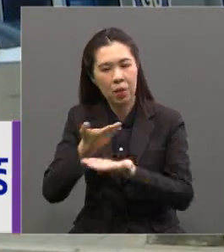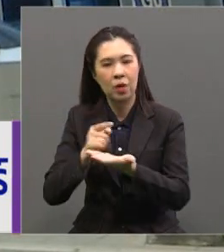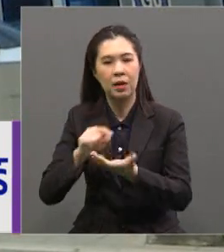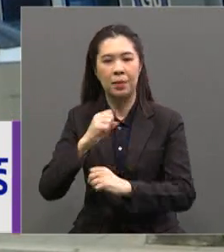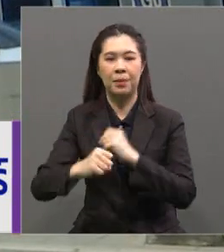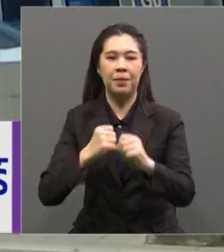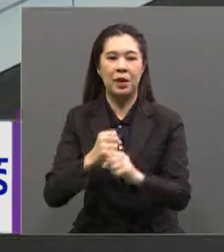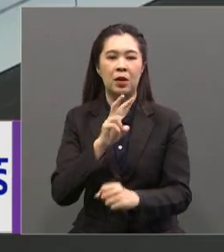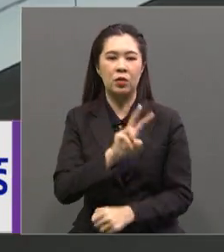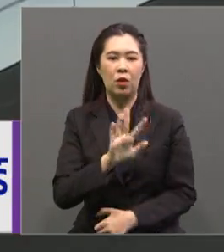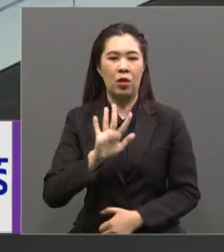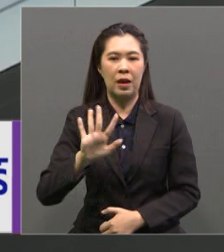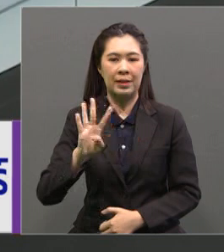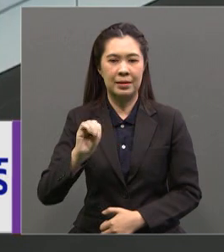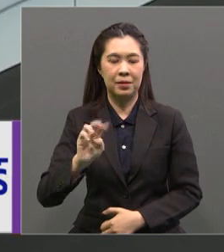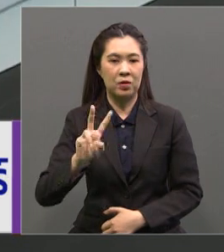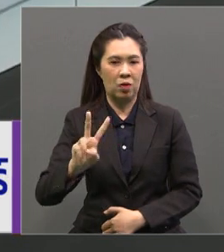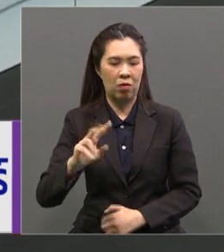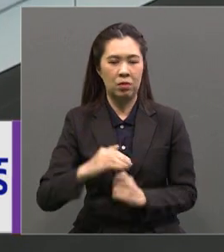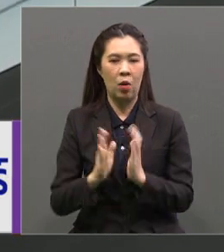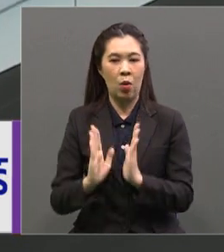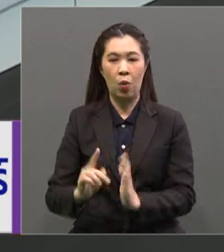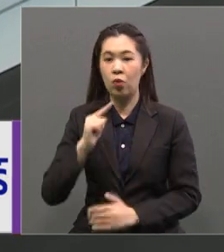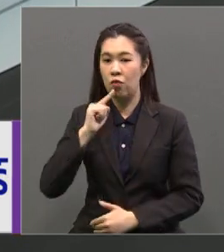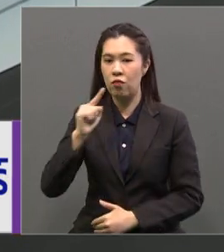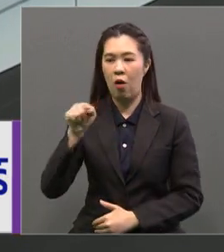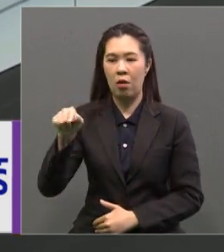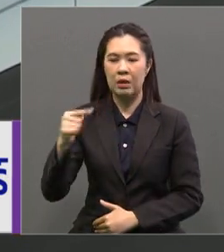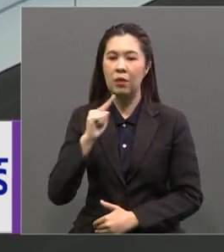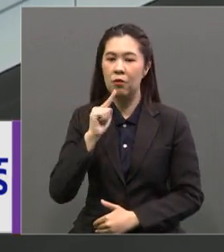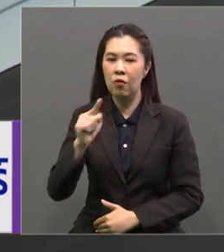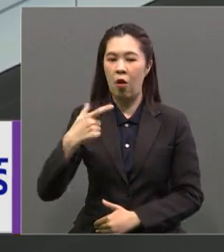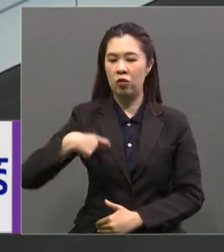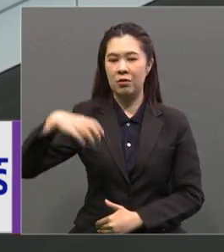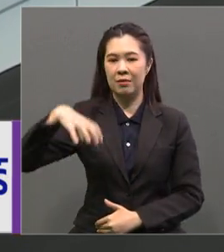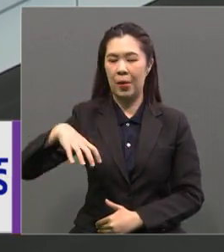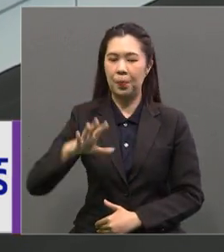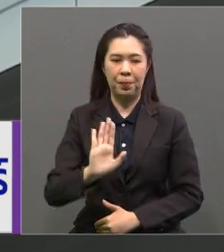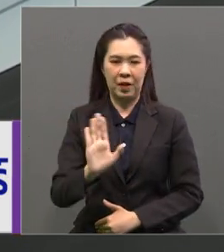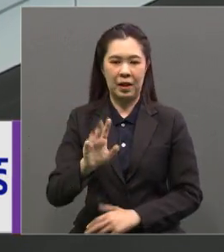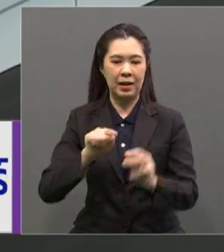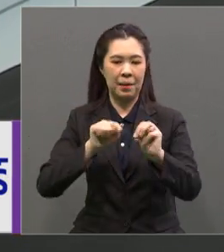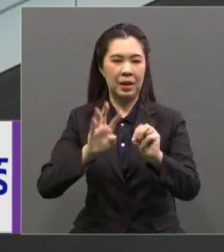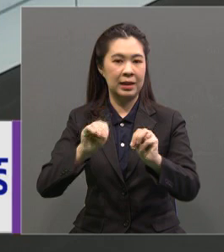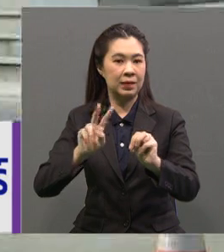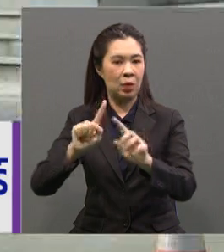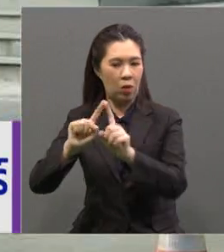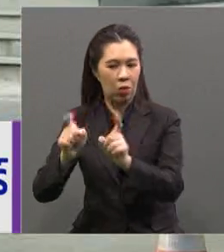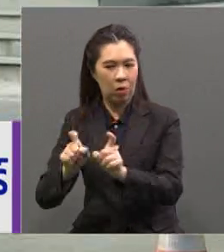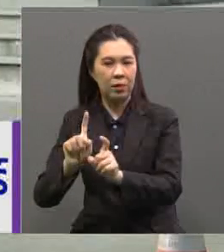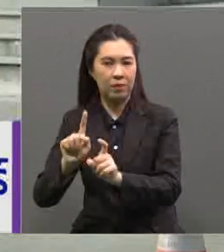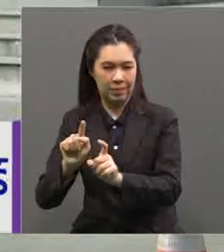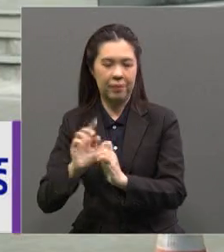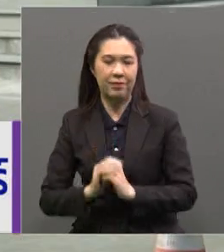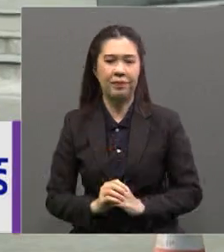พุทธศักราช2542ผู้ฟ้องคดีจึงไม่มีสิทธิ์ฟ้องคดีต่อศาลปกครองสามารถตรา 42วรรคหนึ่ง